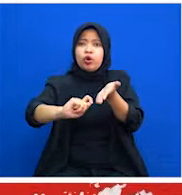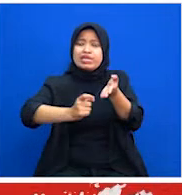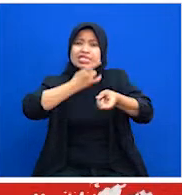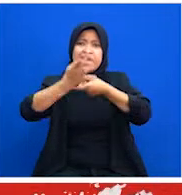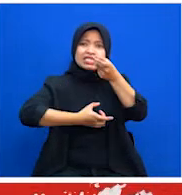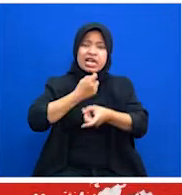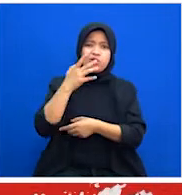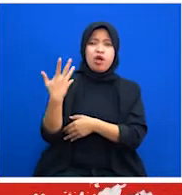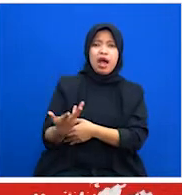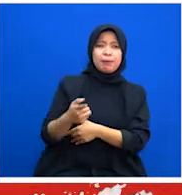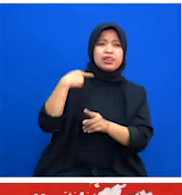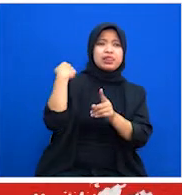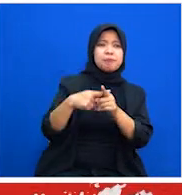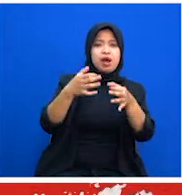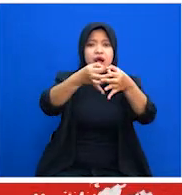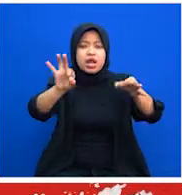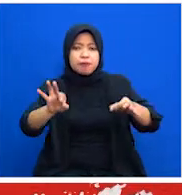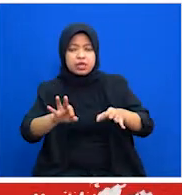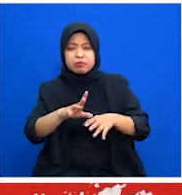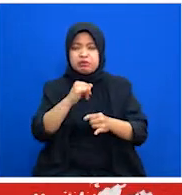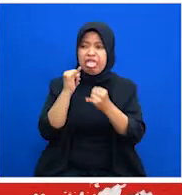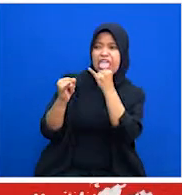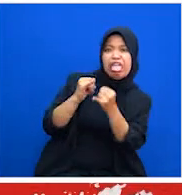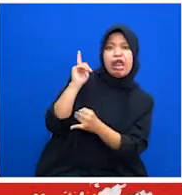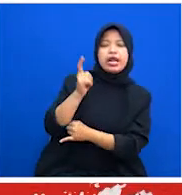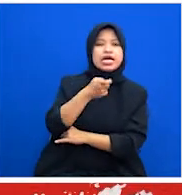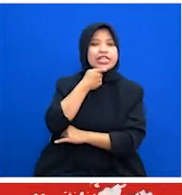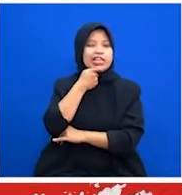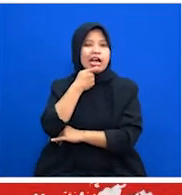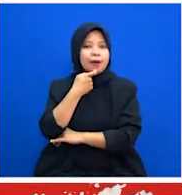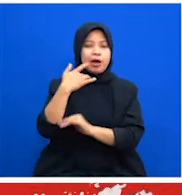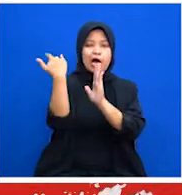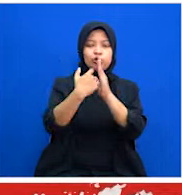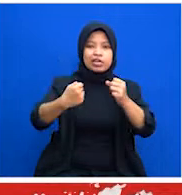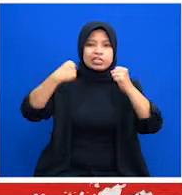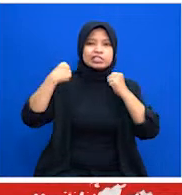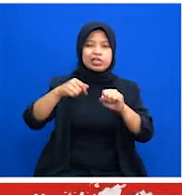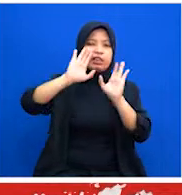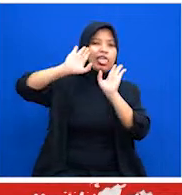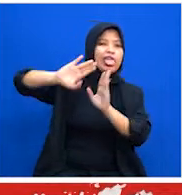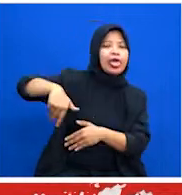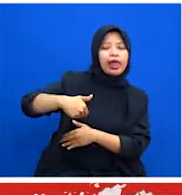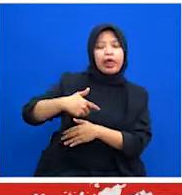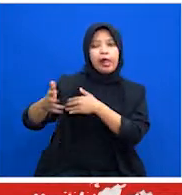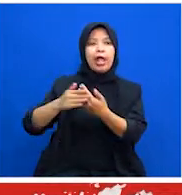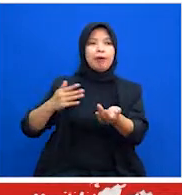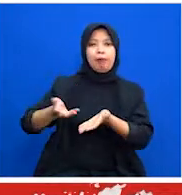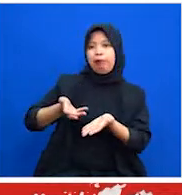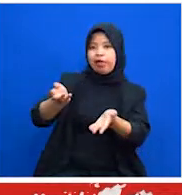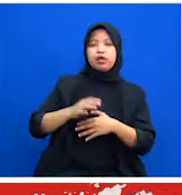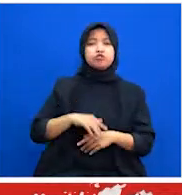Rasidi populasi dengan tambahan narasi bernada nyinyir soal lengah nya proses masyarakat yang dibiarkan terjadi